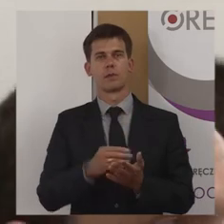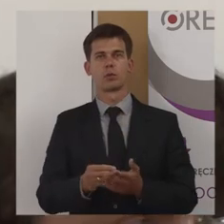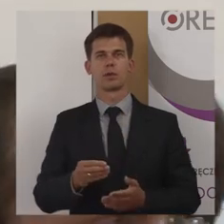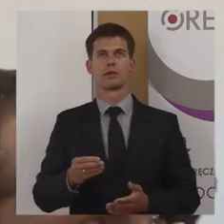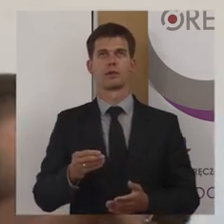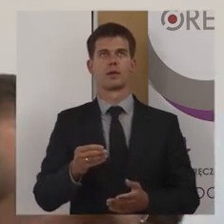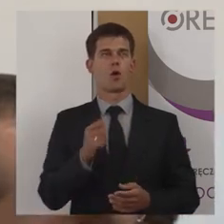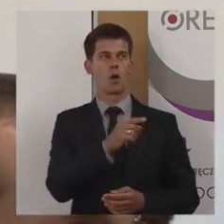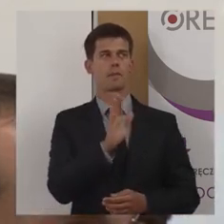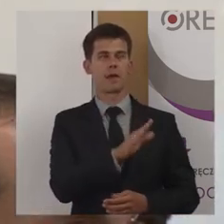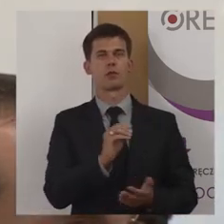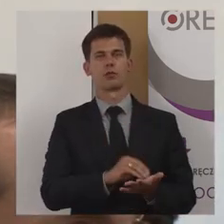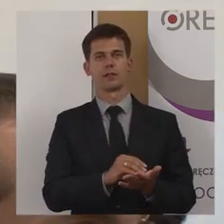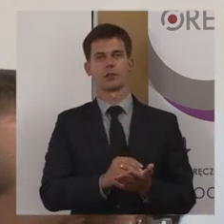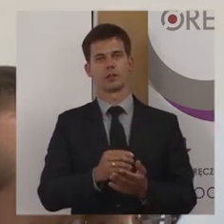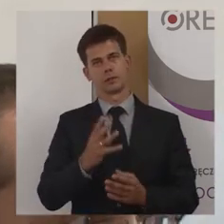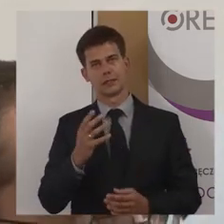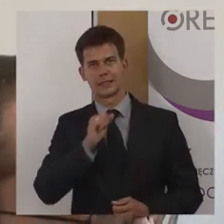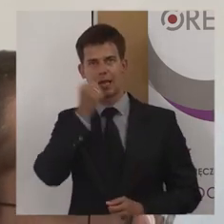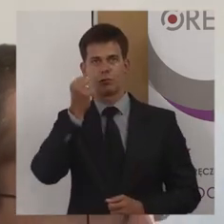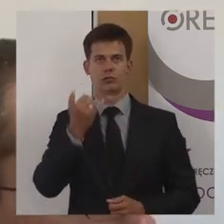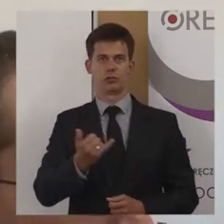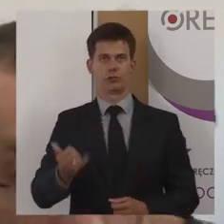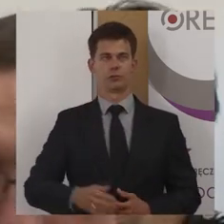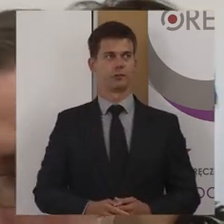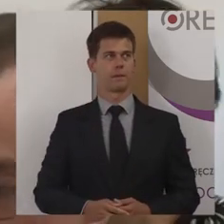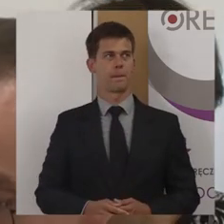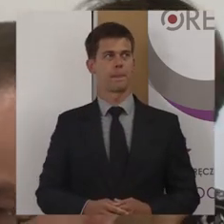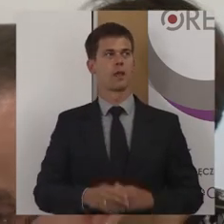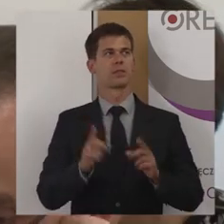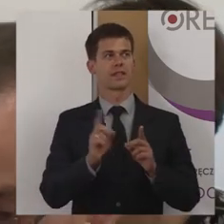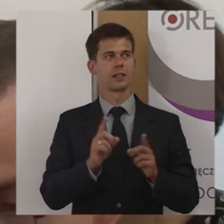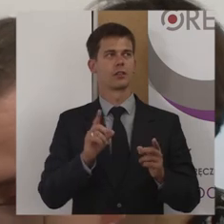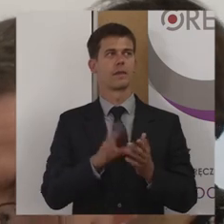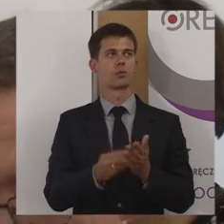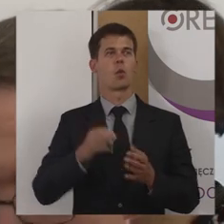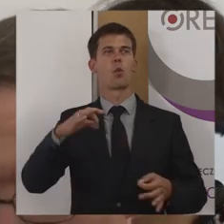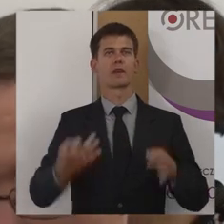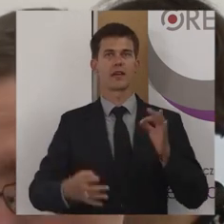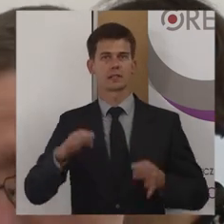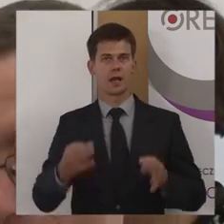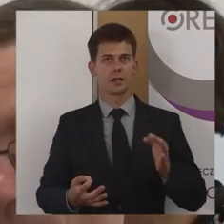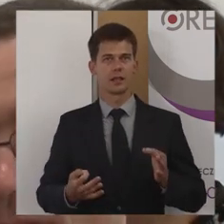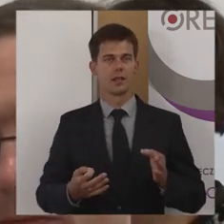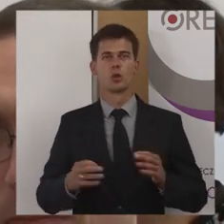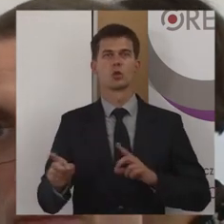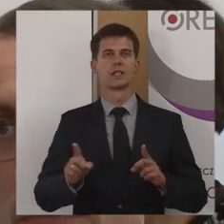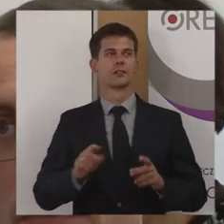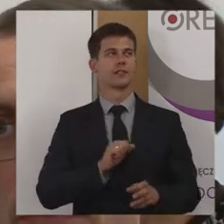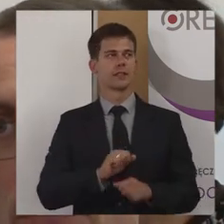4 etapu edukacyjnego. I tutaj ta zasada tego uniwersalizmu moim zdaniem jest